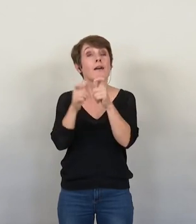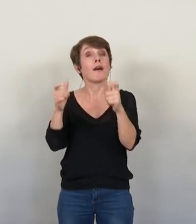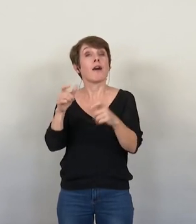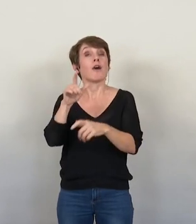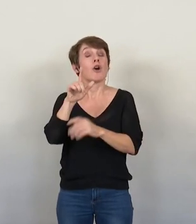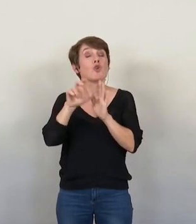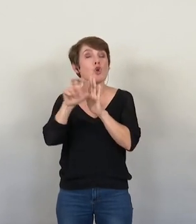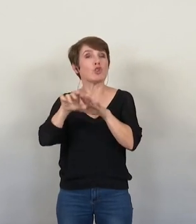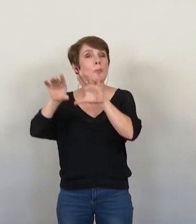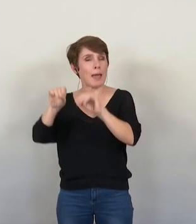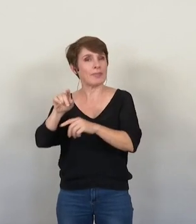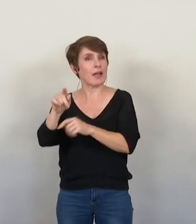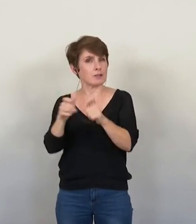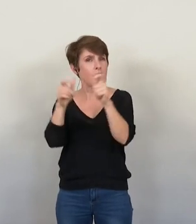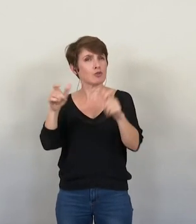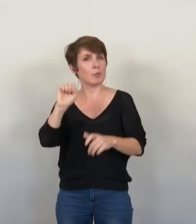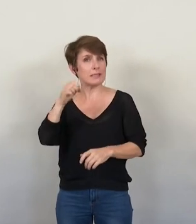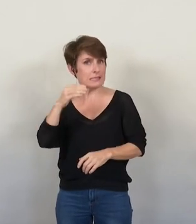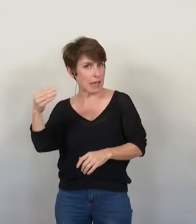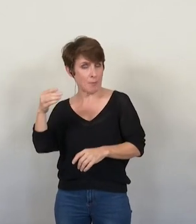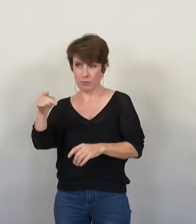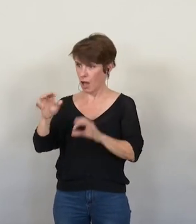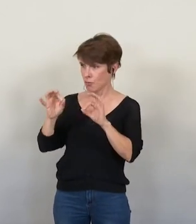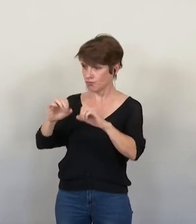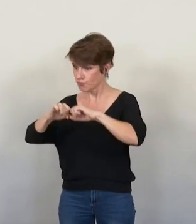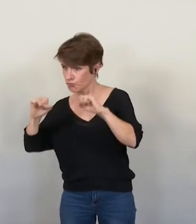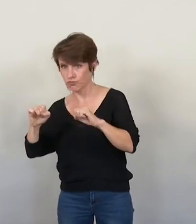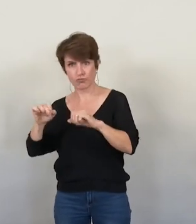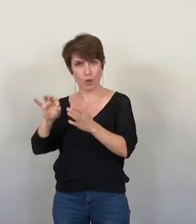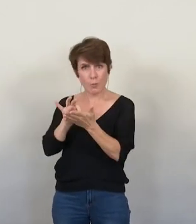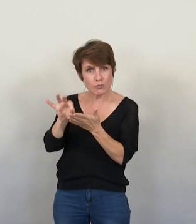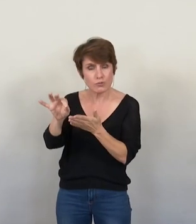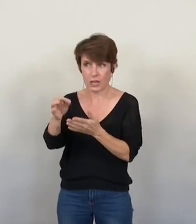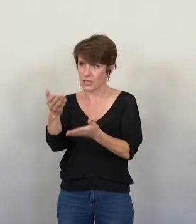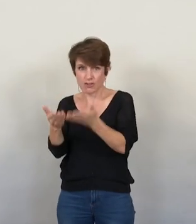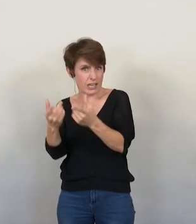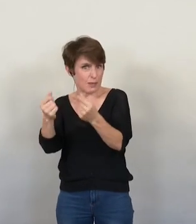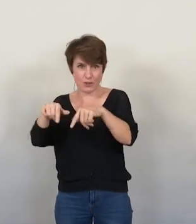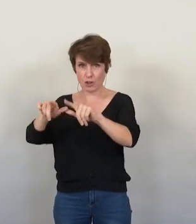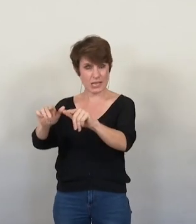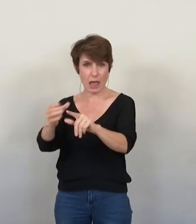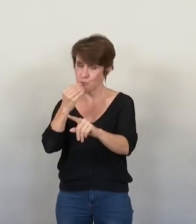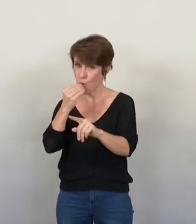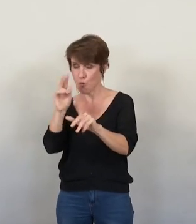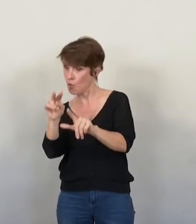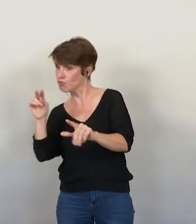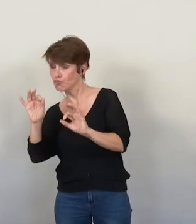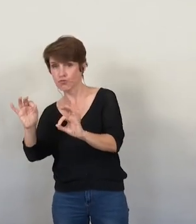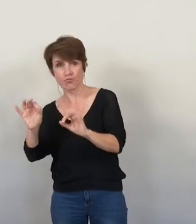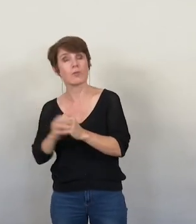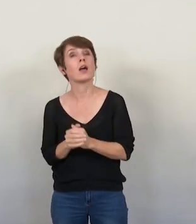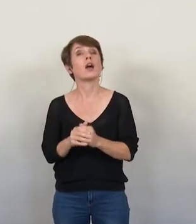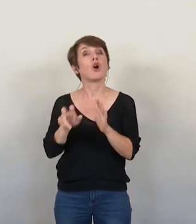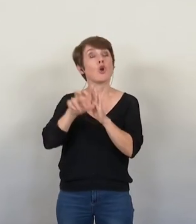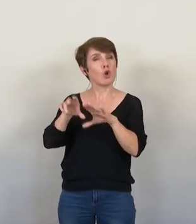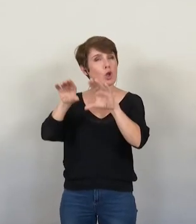sème plutôt exemplaire en France pour sa gestion financière et ses choix stratégique d'équilibre financier grenoblehitat c'est à la fois un